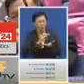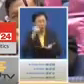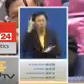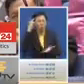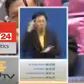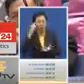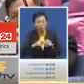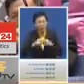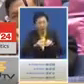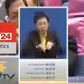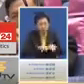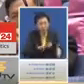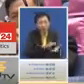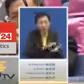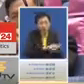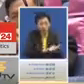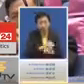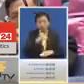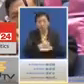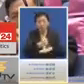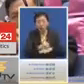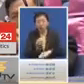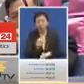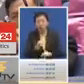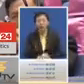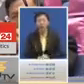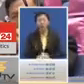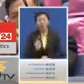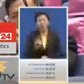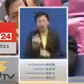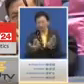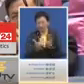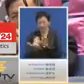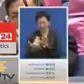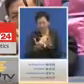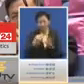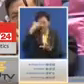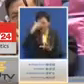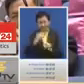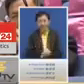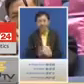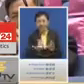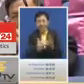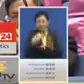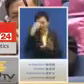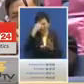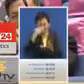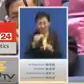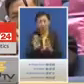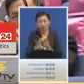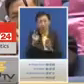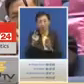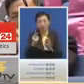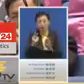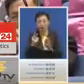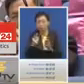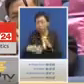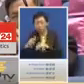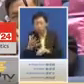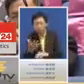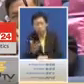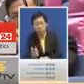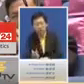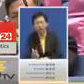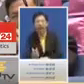ไปที่โรงเรียนผอ.เขาบอกกับผมว่าไงรู้ไหมครับเทอมแรกมันมาสมัครเรียนเทอมสองหายไปครึ่งมันทำไมหาย